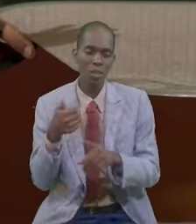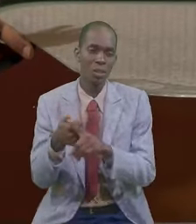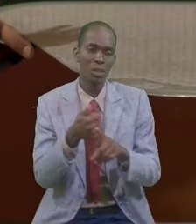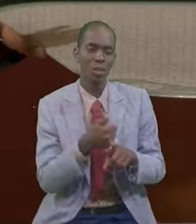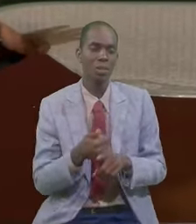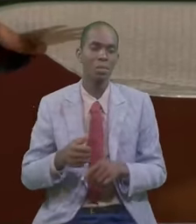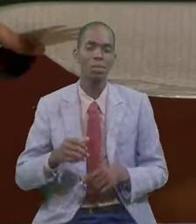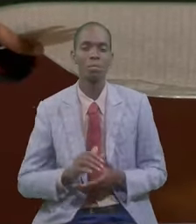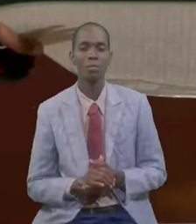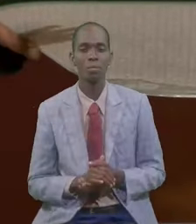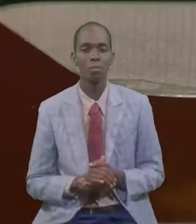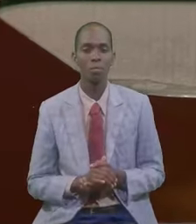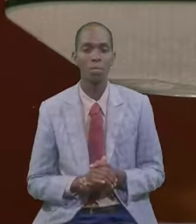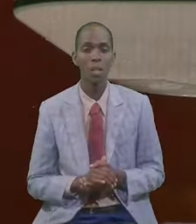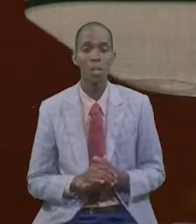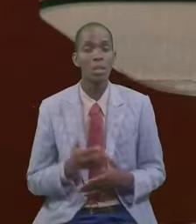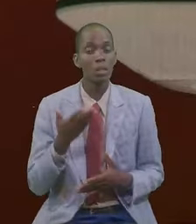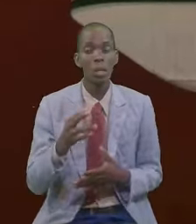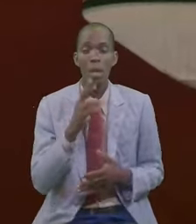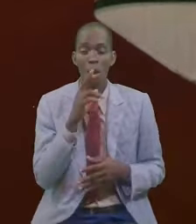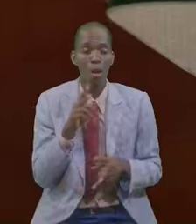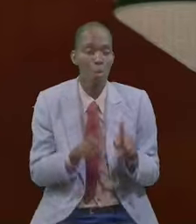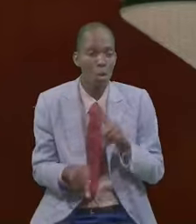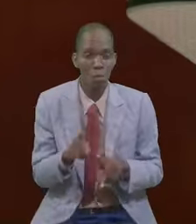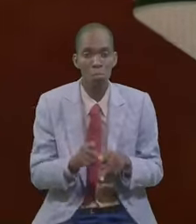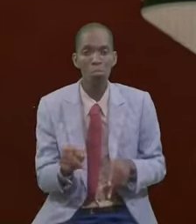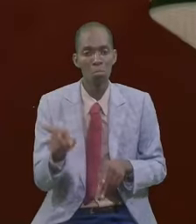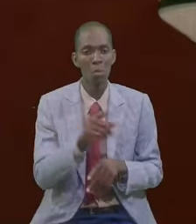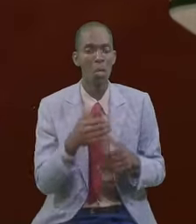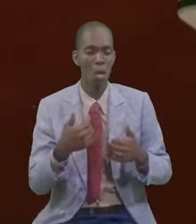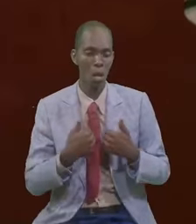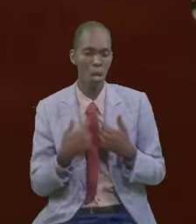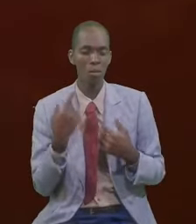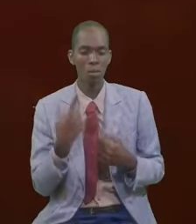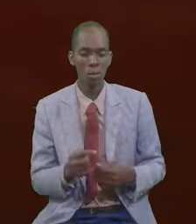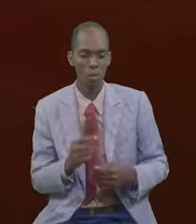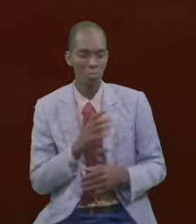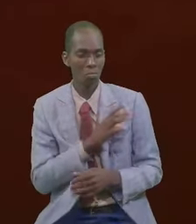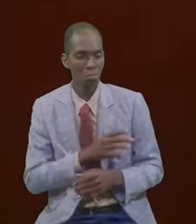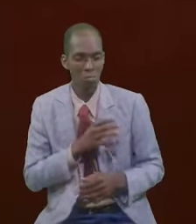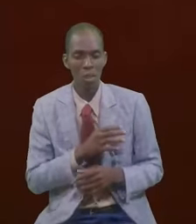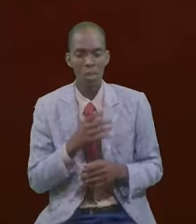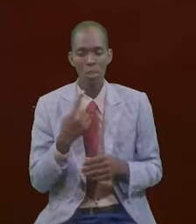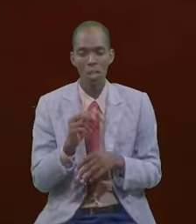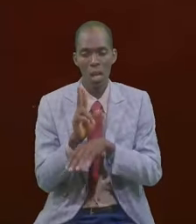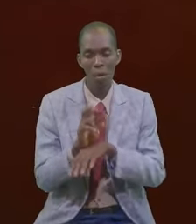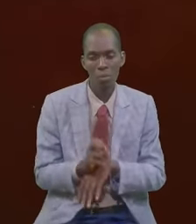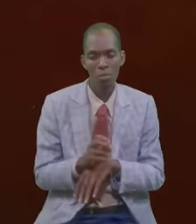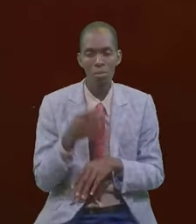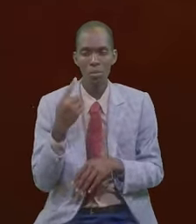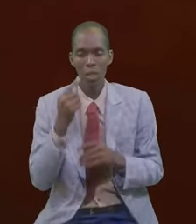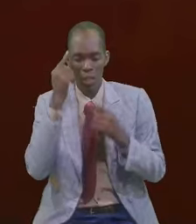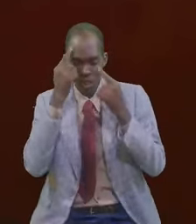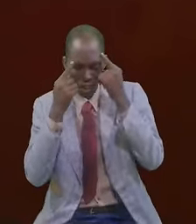corrompent eux-mêmes. Il y a des gens qui ont le style de vie, l'habitude et la